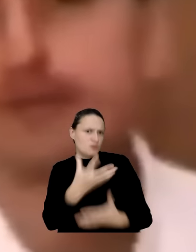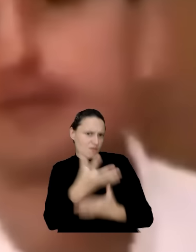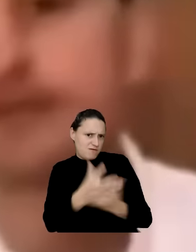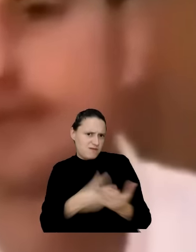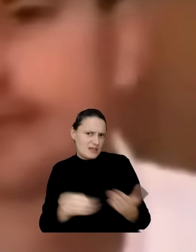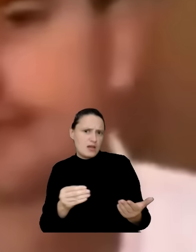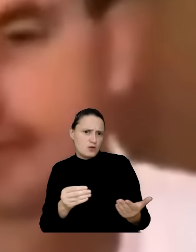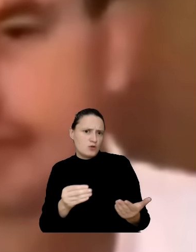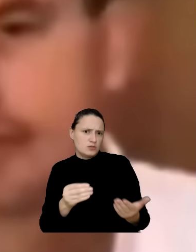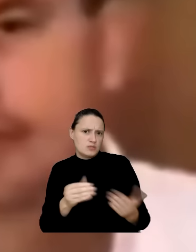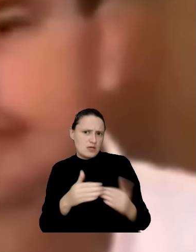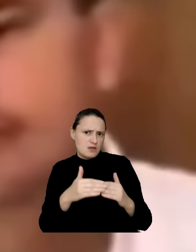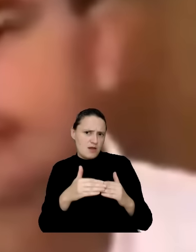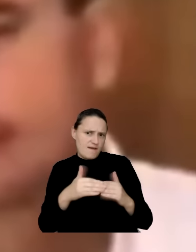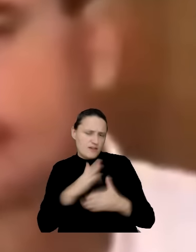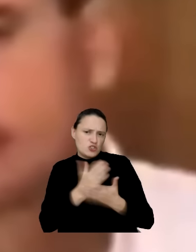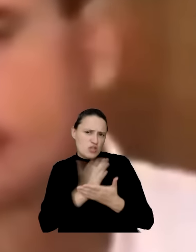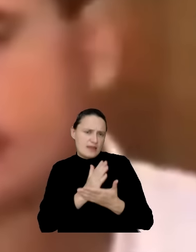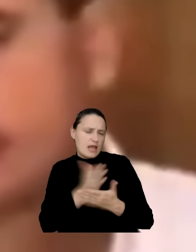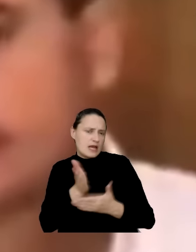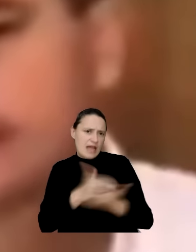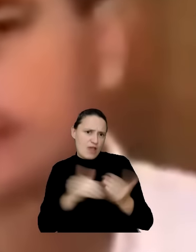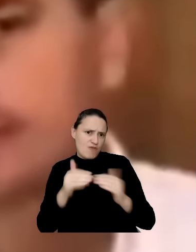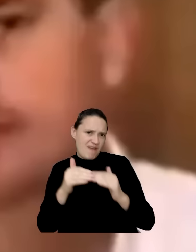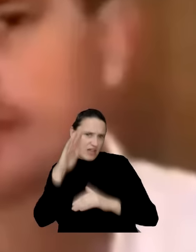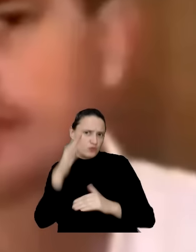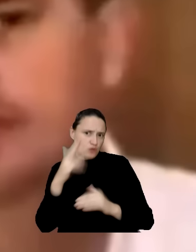powyżej zdecydowanie średniej krajowej, przynajmniej od sierpnia.